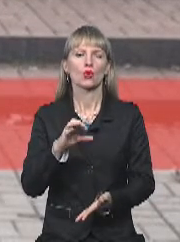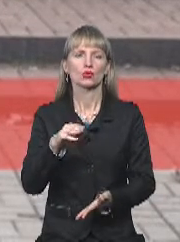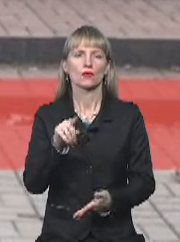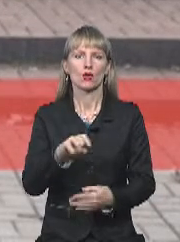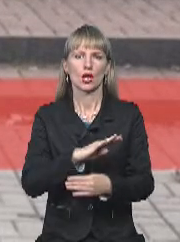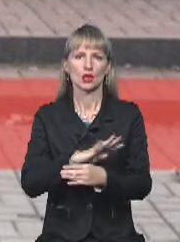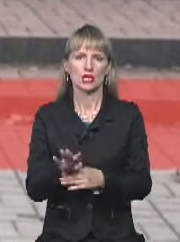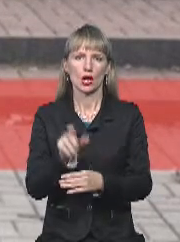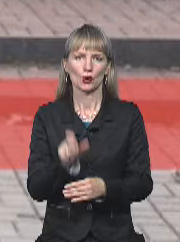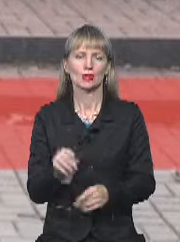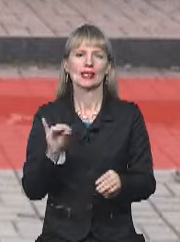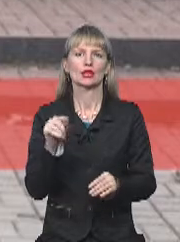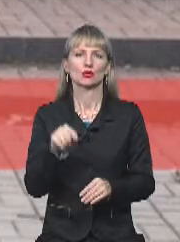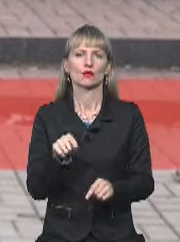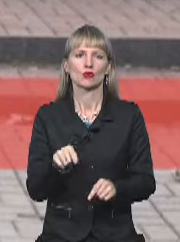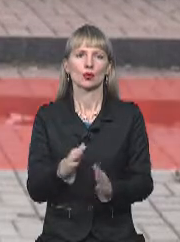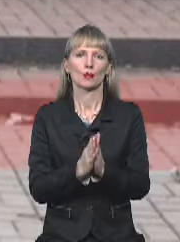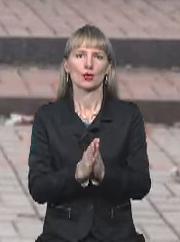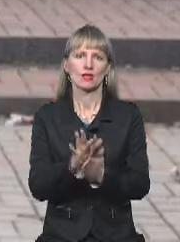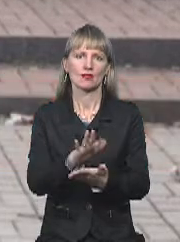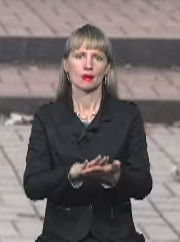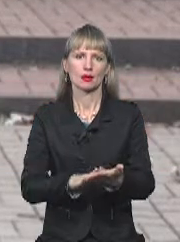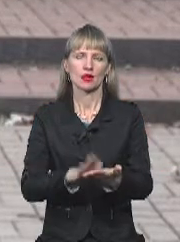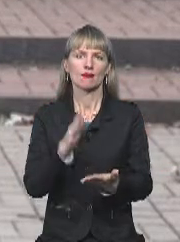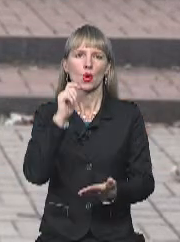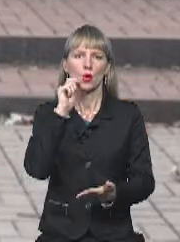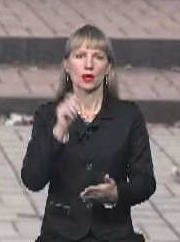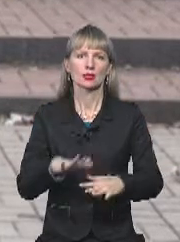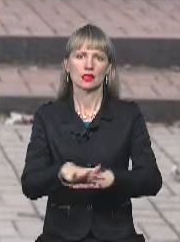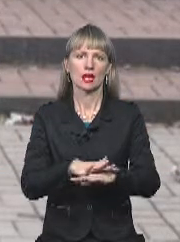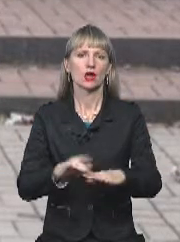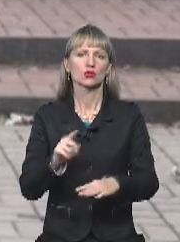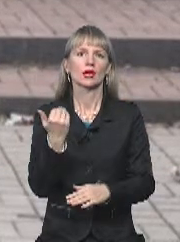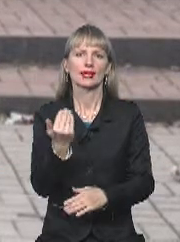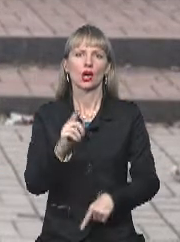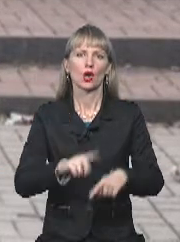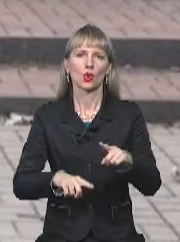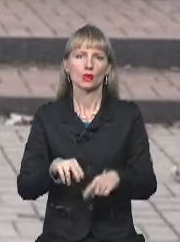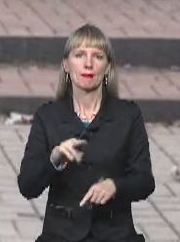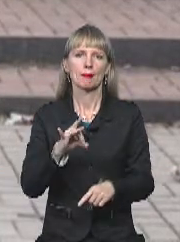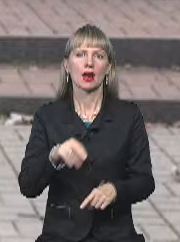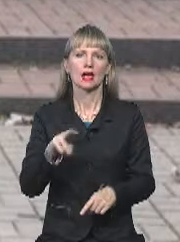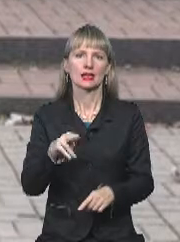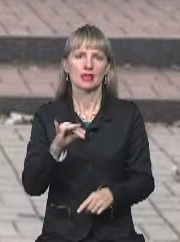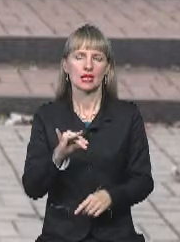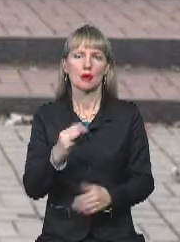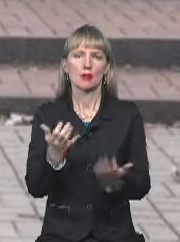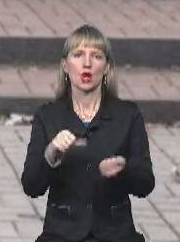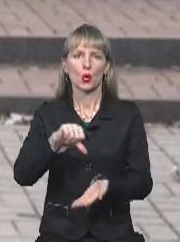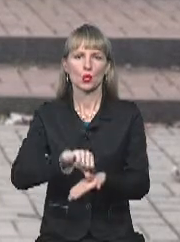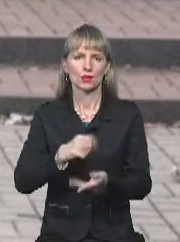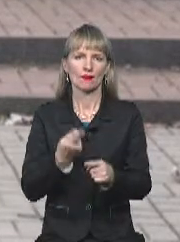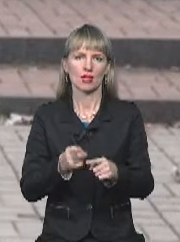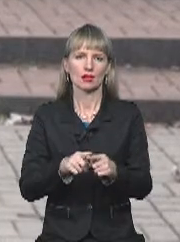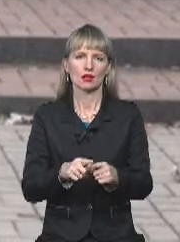розстрілювали людей. І тут вони просили вибачення в українського народу, що їх родичі, прадіди брали участь в цьому.